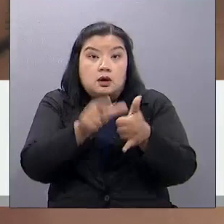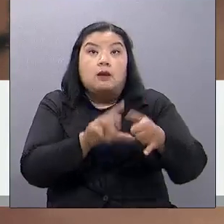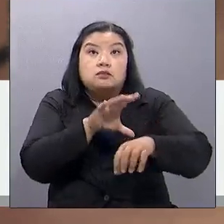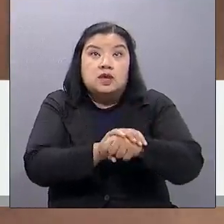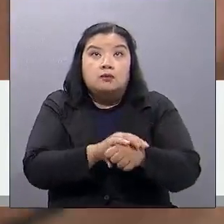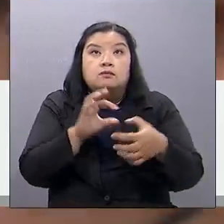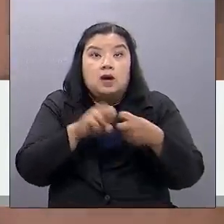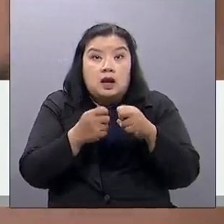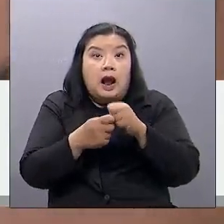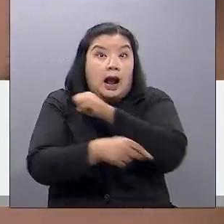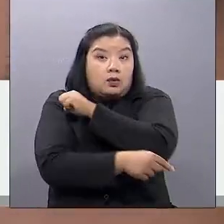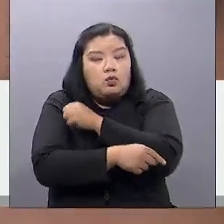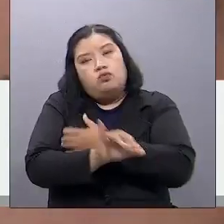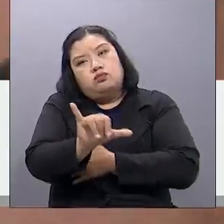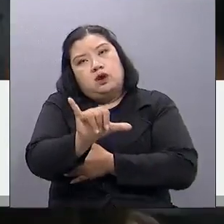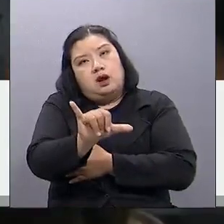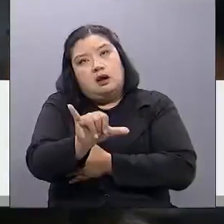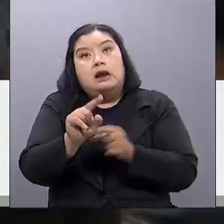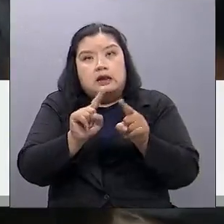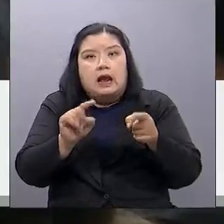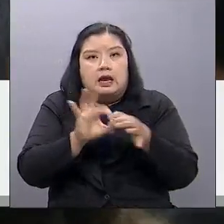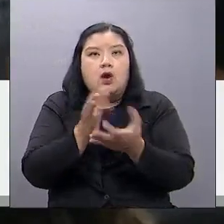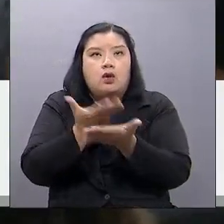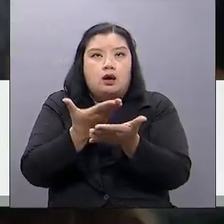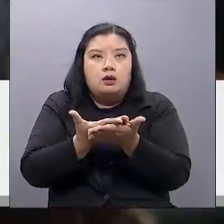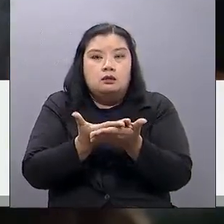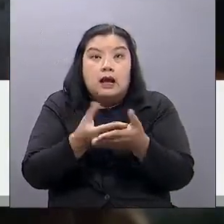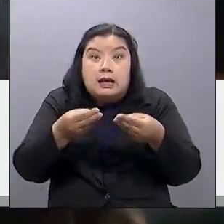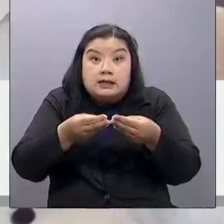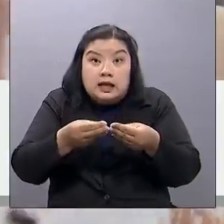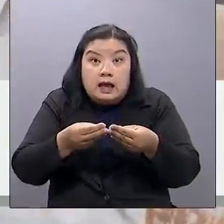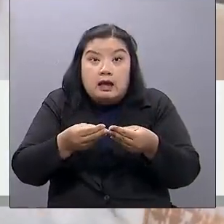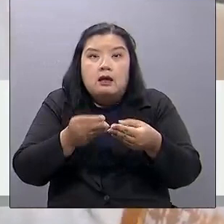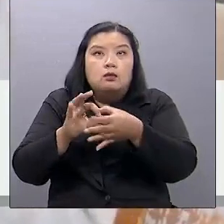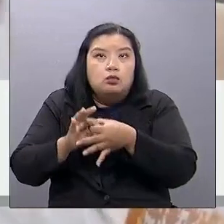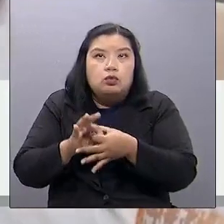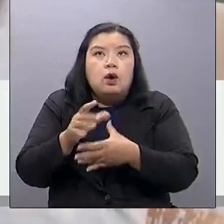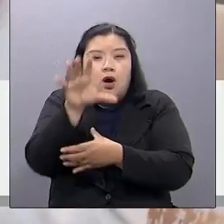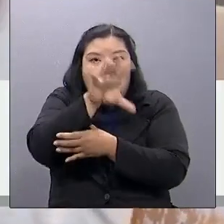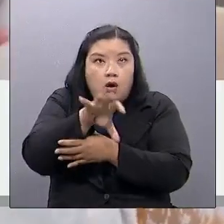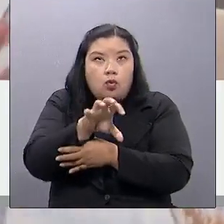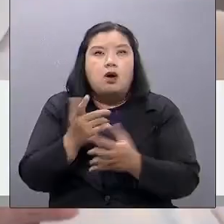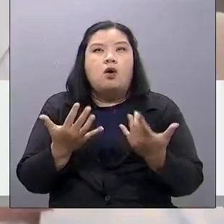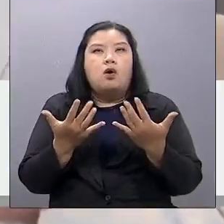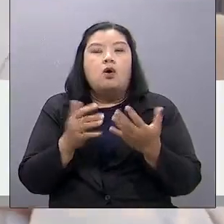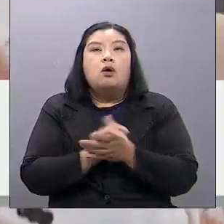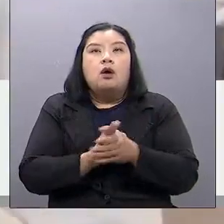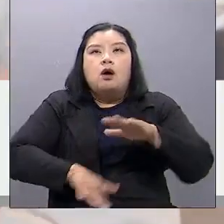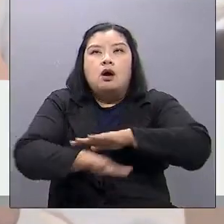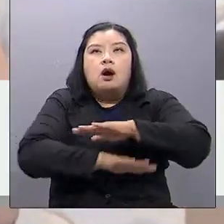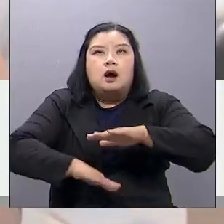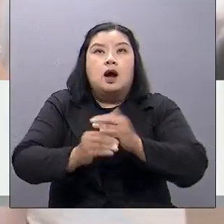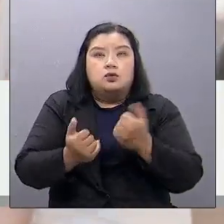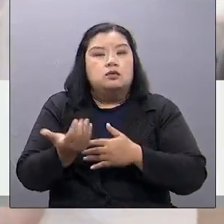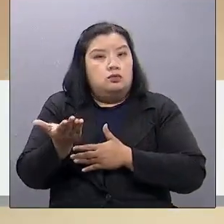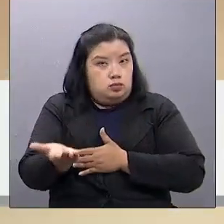ประชาชนได้ส่วนจะเข้าข่ายแชร์ลูกโซ่หรือไม่นั้นตอนนี้อยู่ระหว่างการตรวจสอบค่ะเพราะหลักฐานต่างๆที่เมพรี